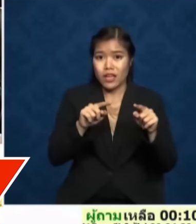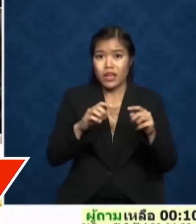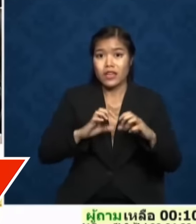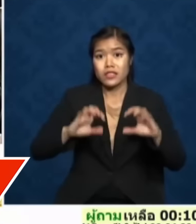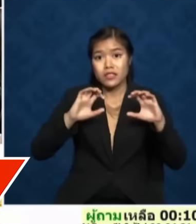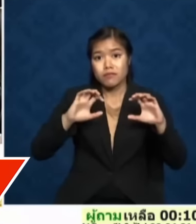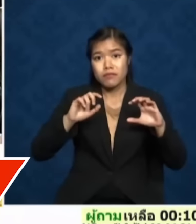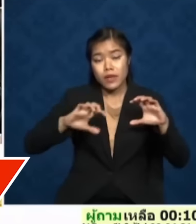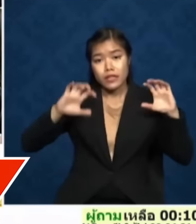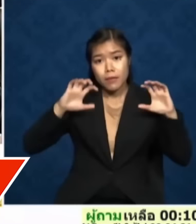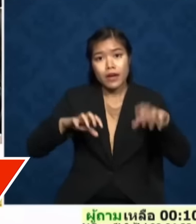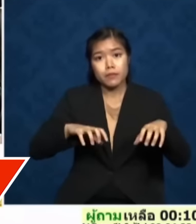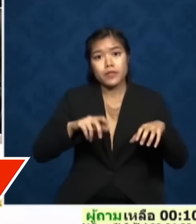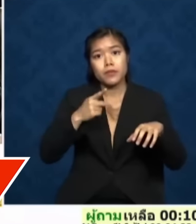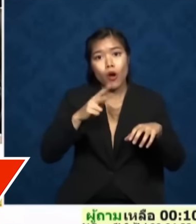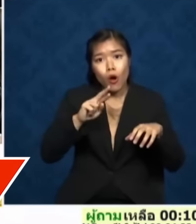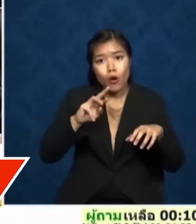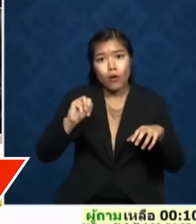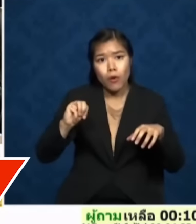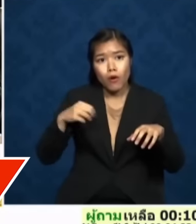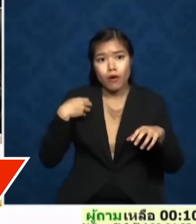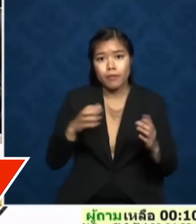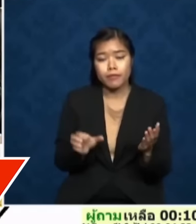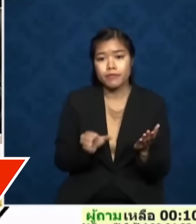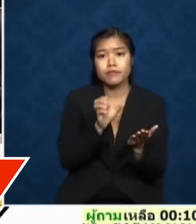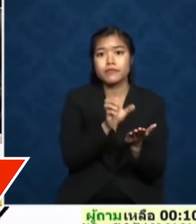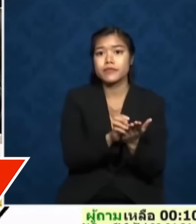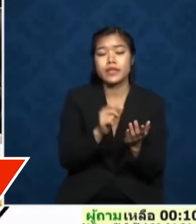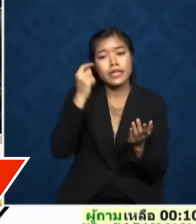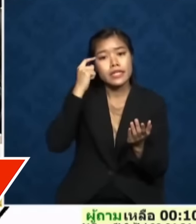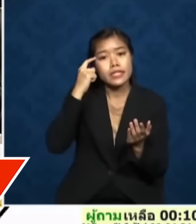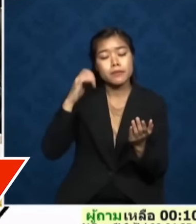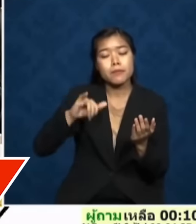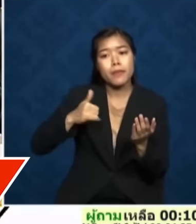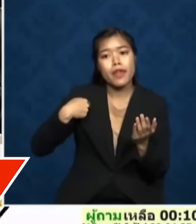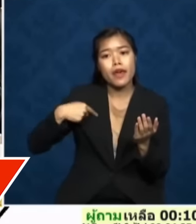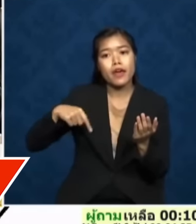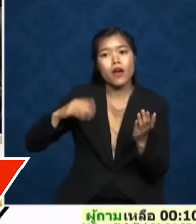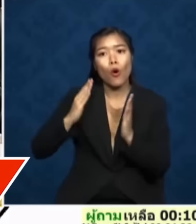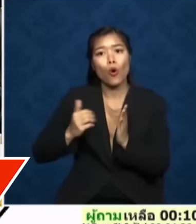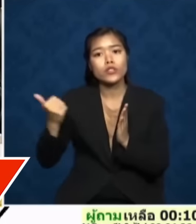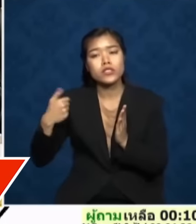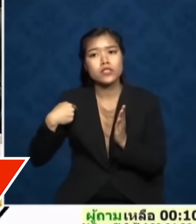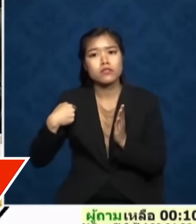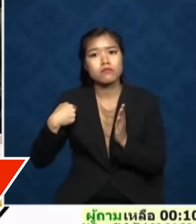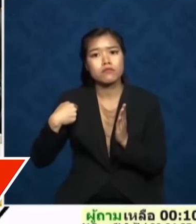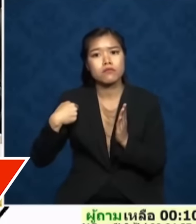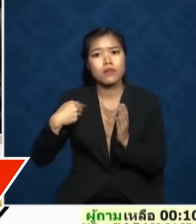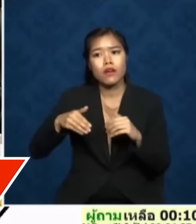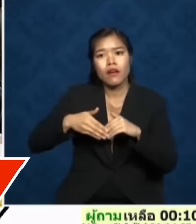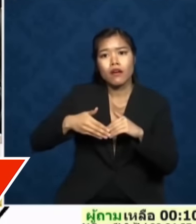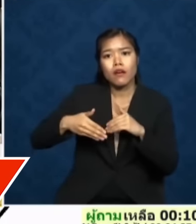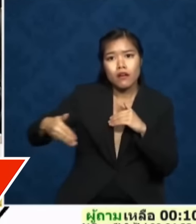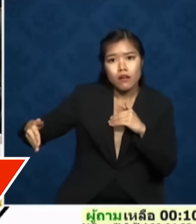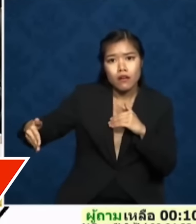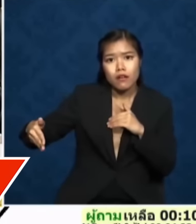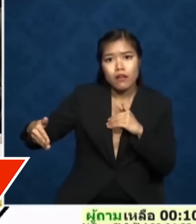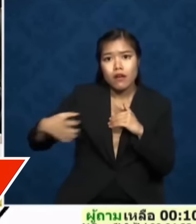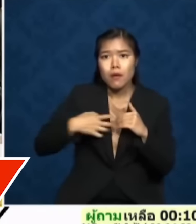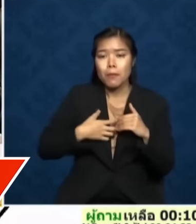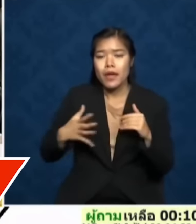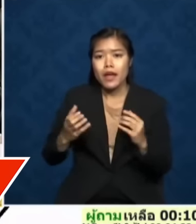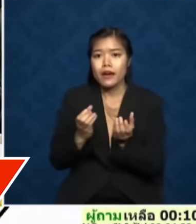ที่มีความคิดเห็นไม่ตรงกันบางส่วนรู้สึกว่าพวกเขาถูกกีดกันออกจากกระบว